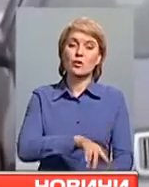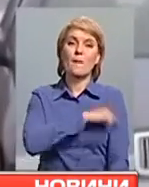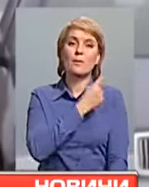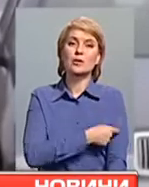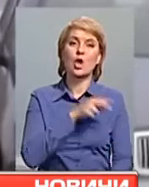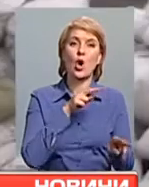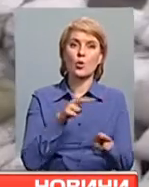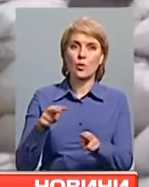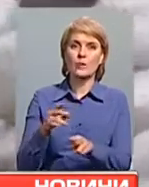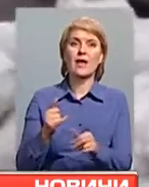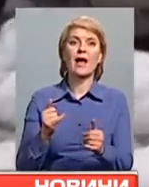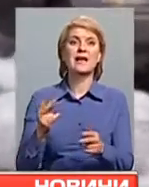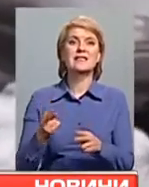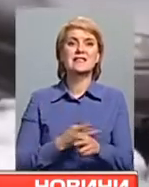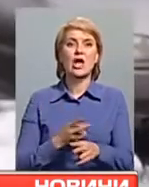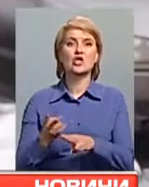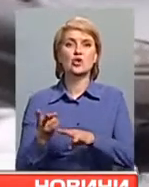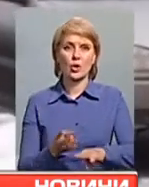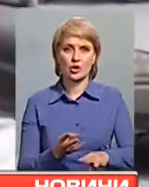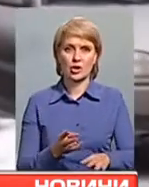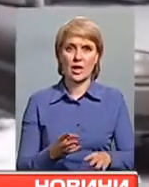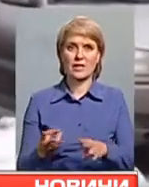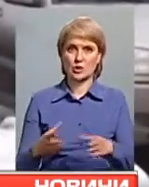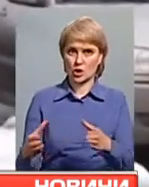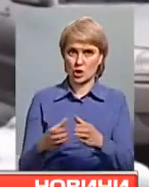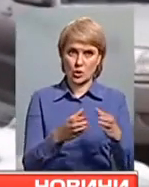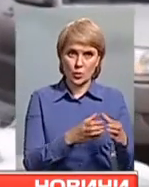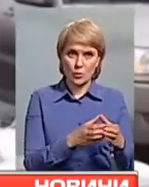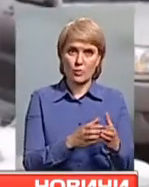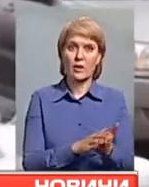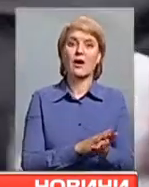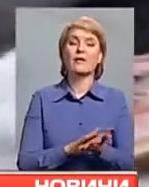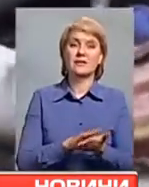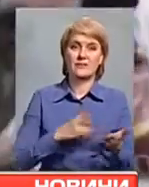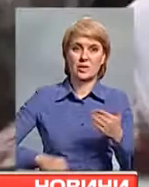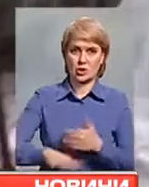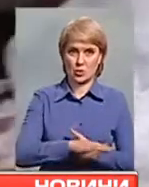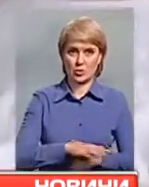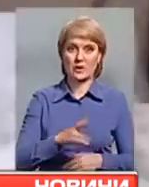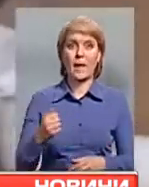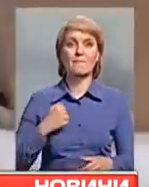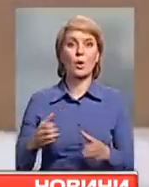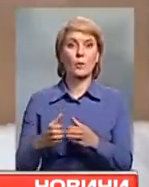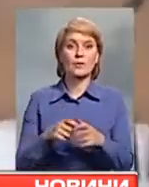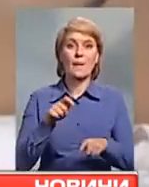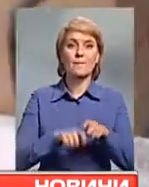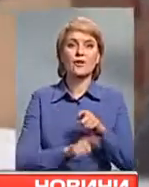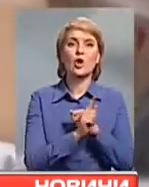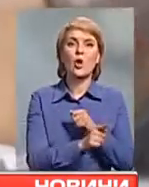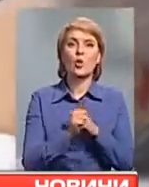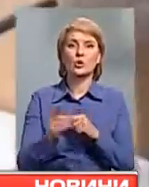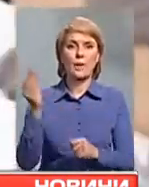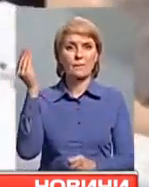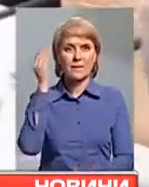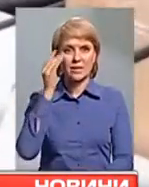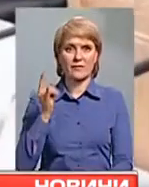знешкодження терористичних груп і проникнення незаконної зброї до зони, підпорядкованої бойовикам. На блокпостах іде перевірка кожного підозрілого